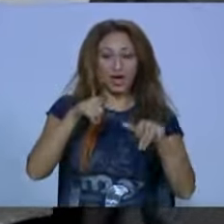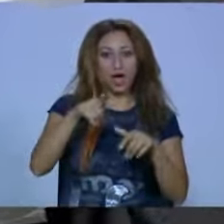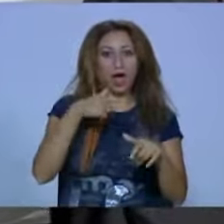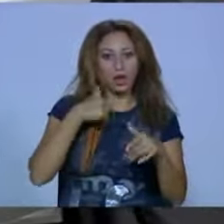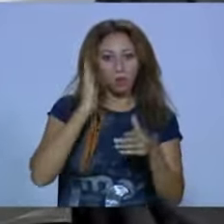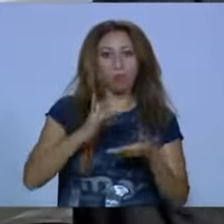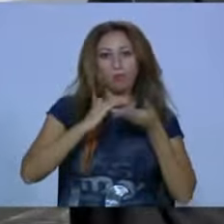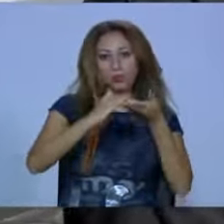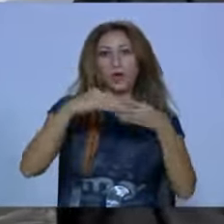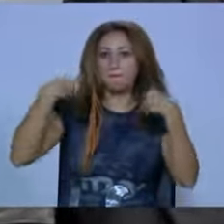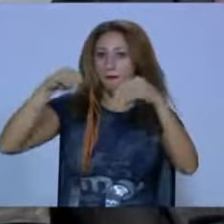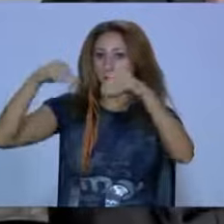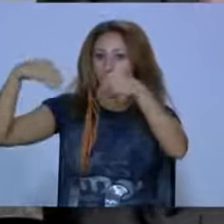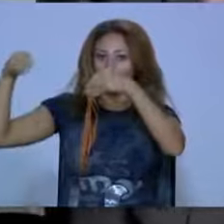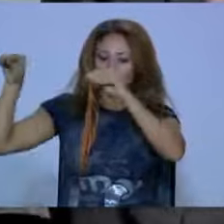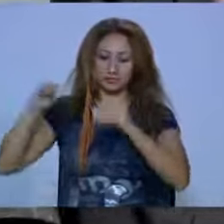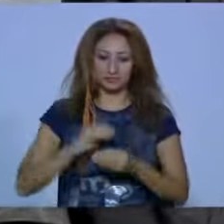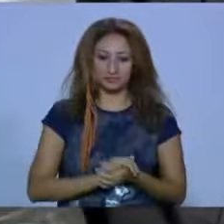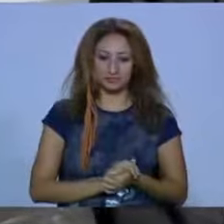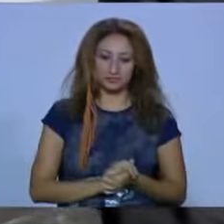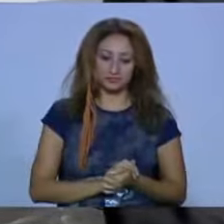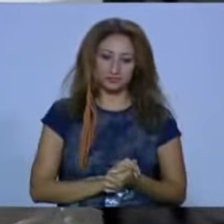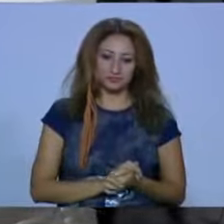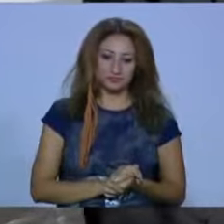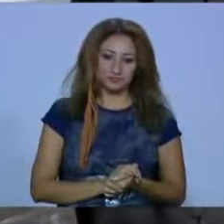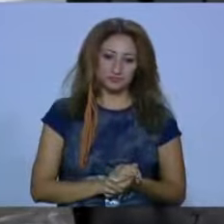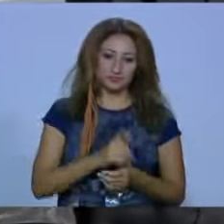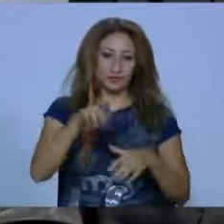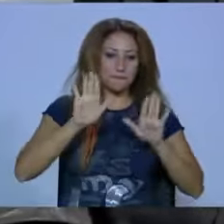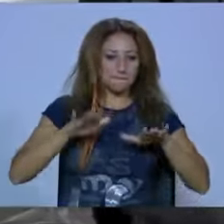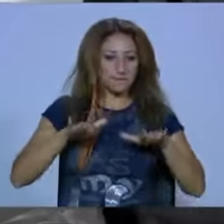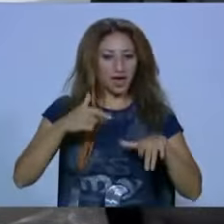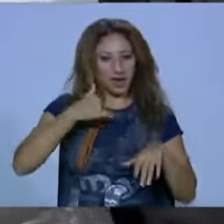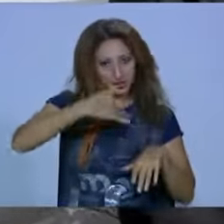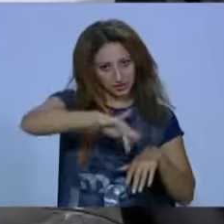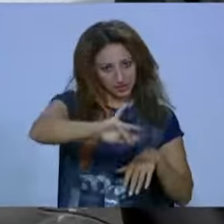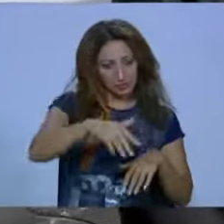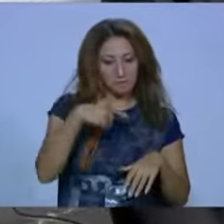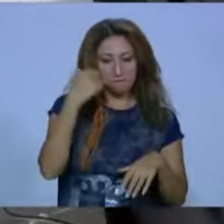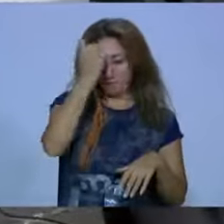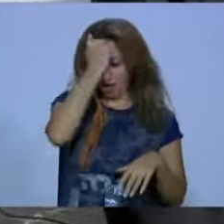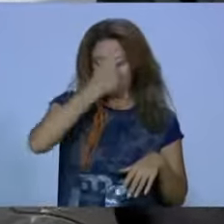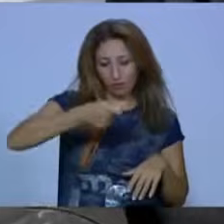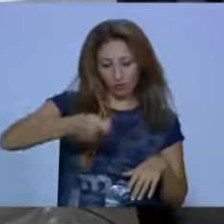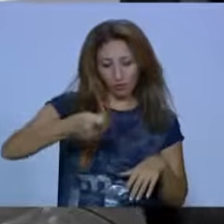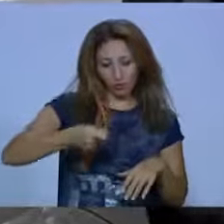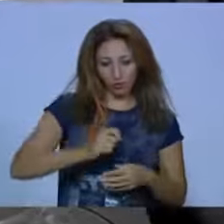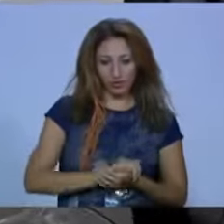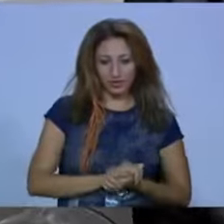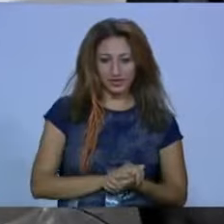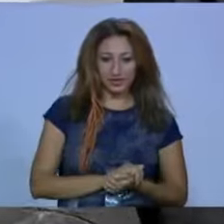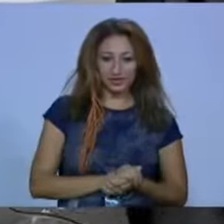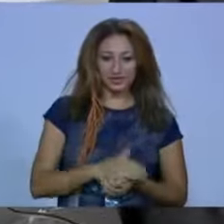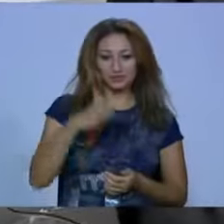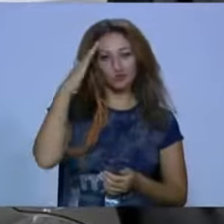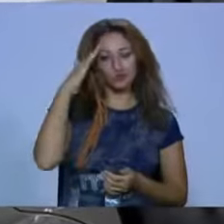الله. متشكره يا استاذ عمرو، الله يخليك، جزاك الله خير. حبيت اجيب لك المكنه بنفسي واجي لك. تشكر. الف مبروك وان شاء الله يبقى في حضرتك. انا عاجزه